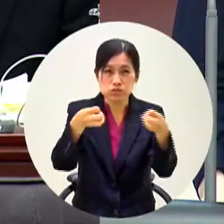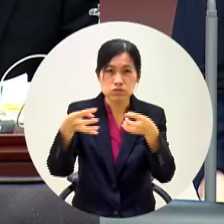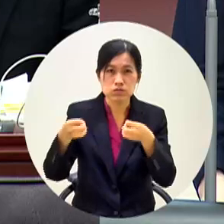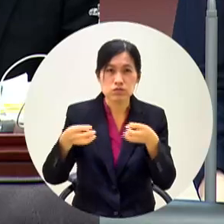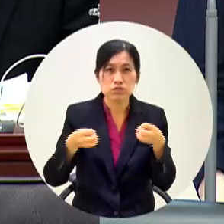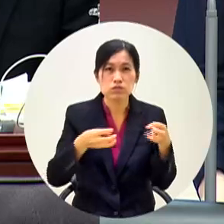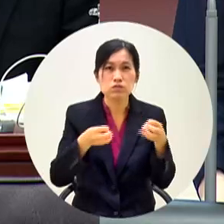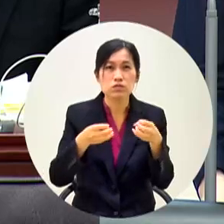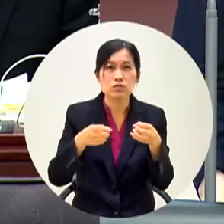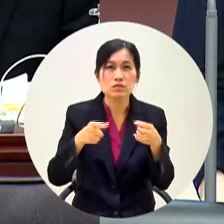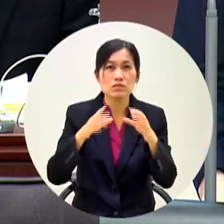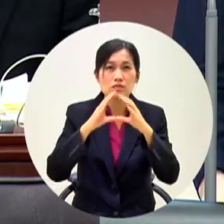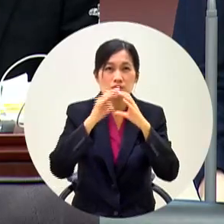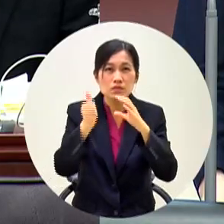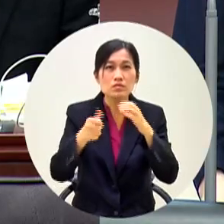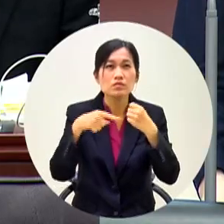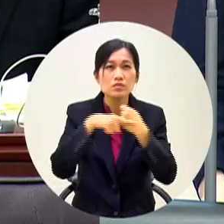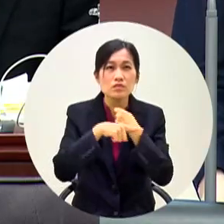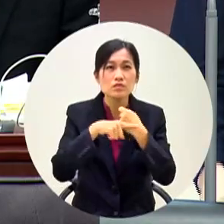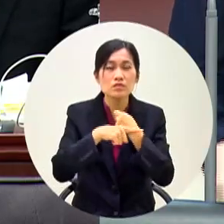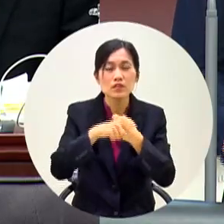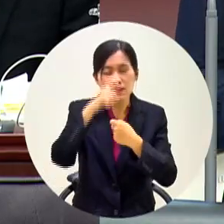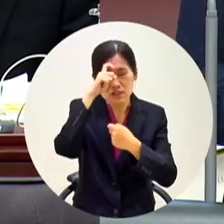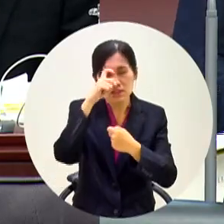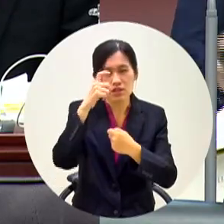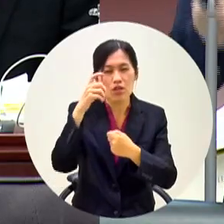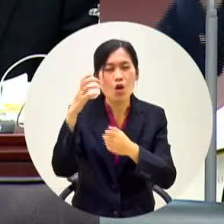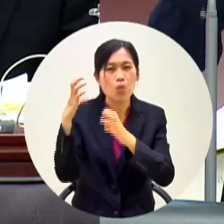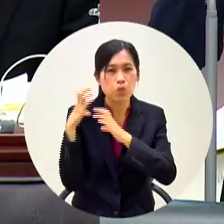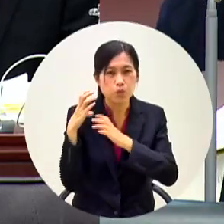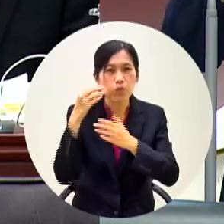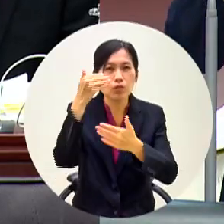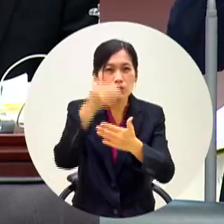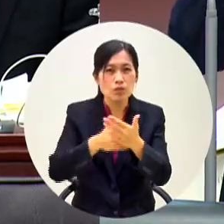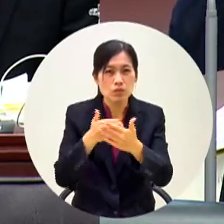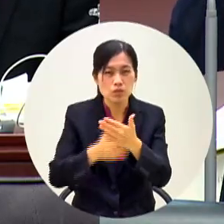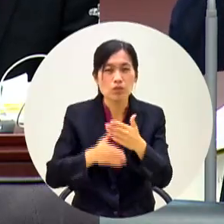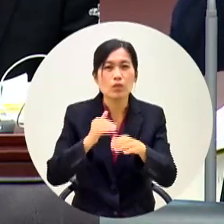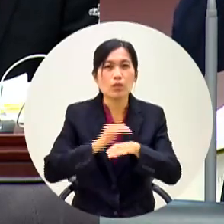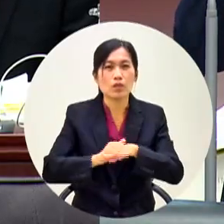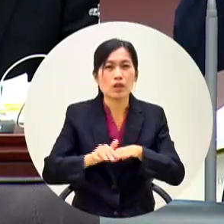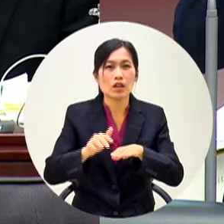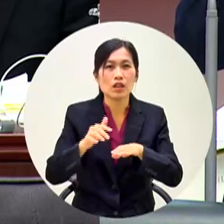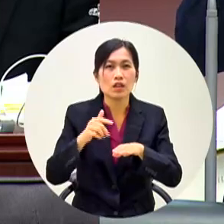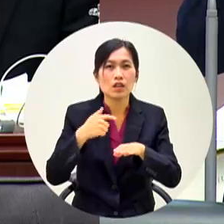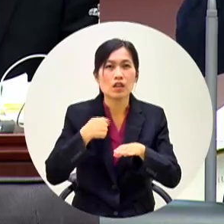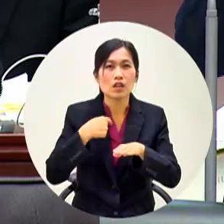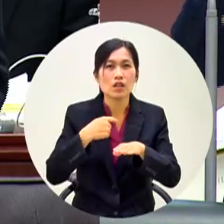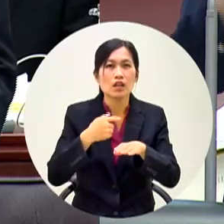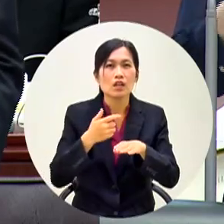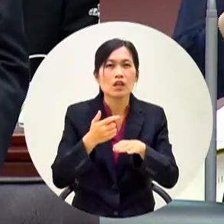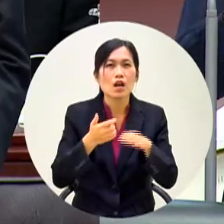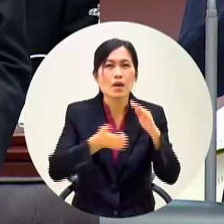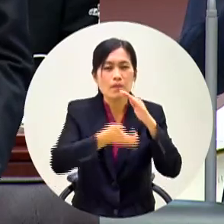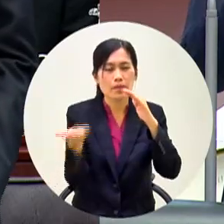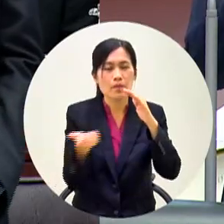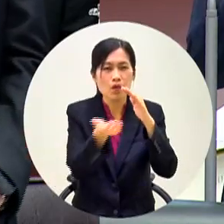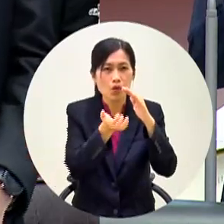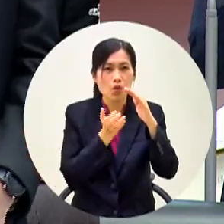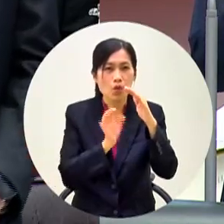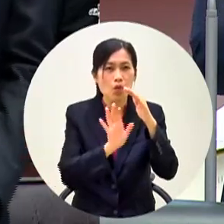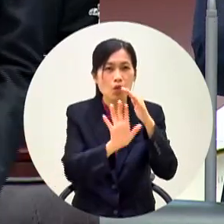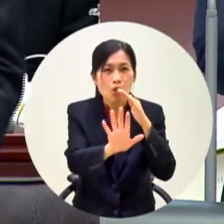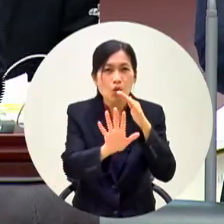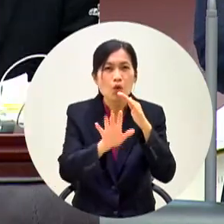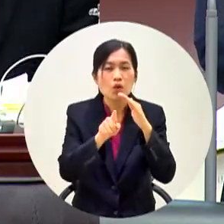你想等于研究一下， 减轻民众的负担，我们来考量啦。好， 因为在迁村 的 前后，其实对居民来讲都是一个比较